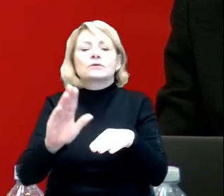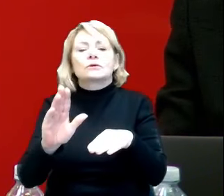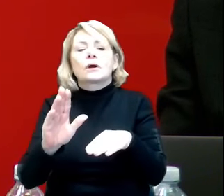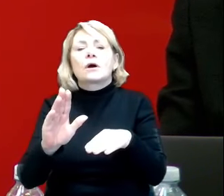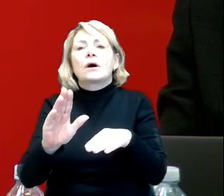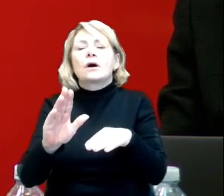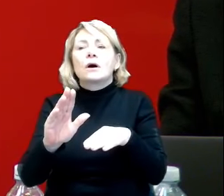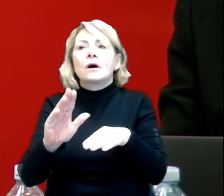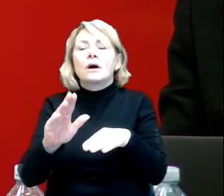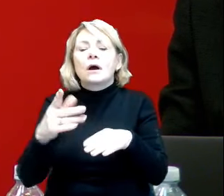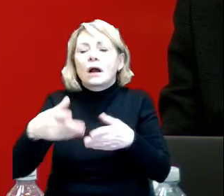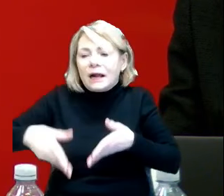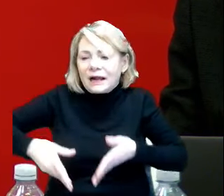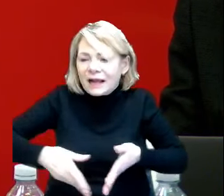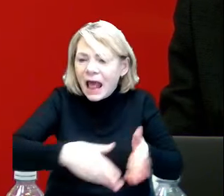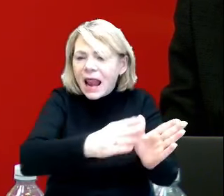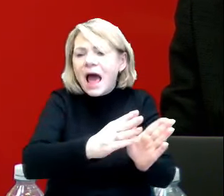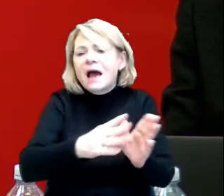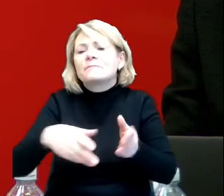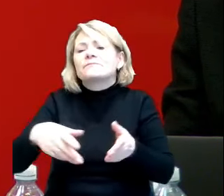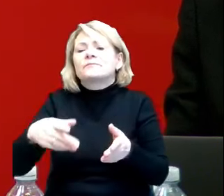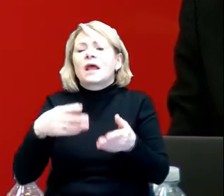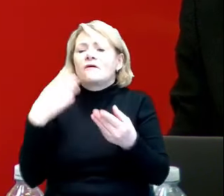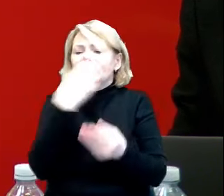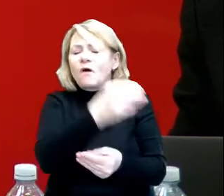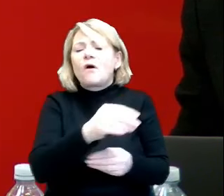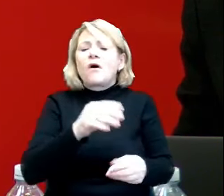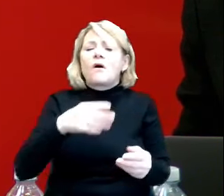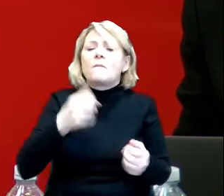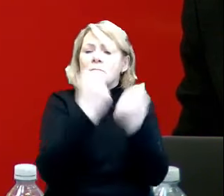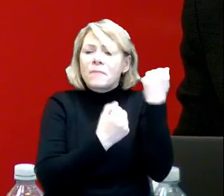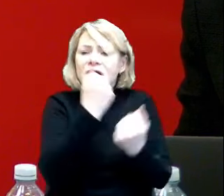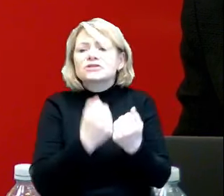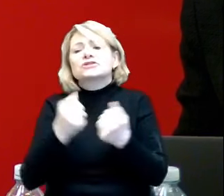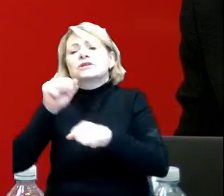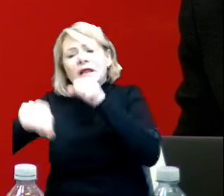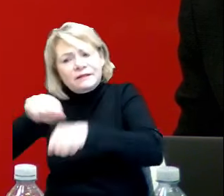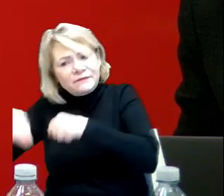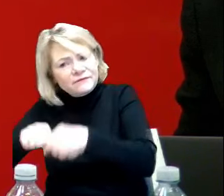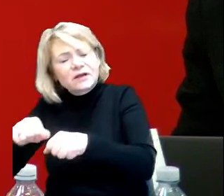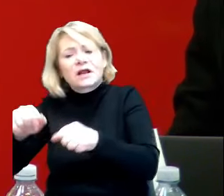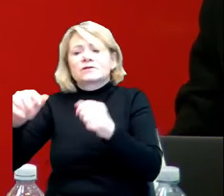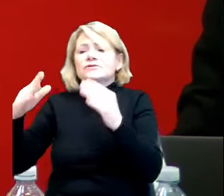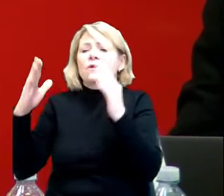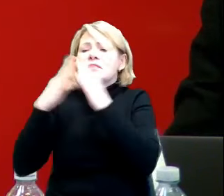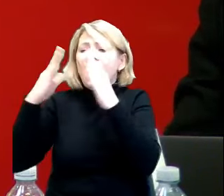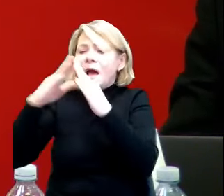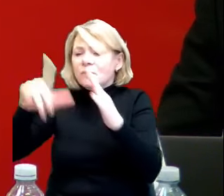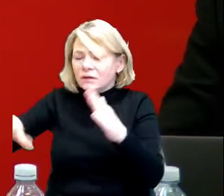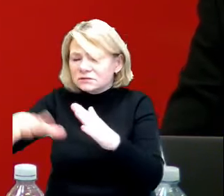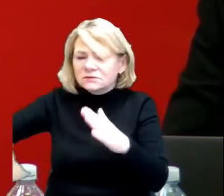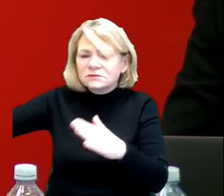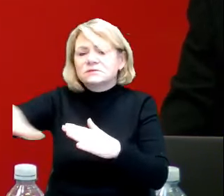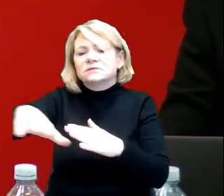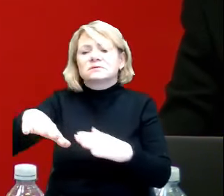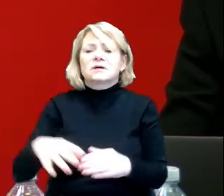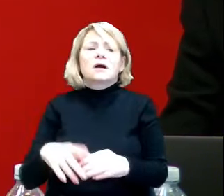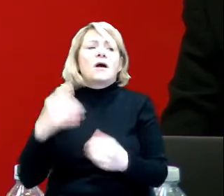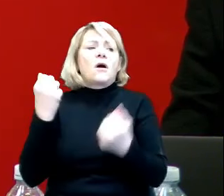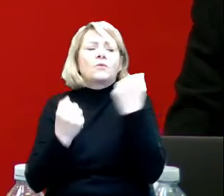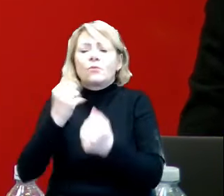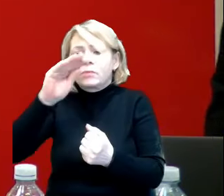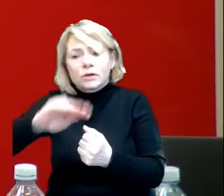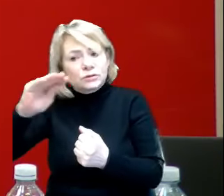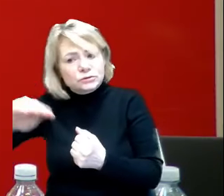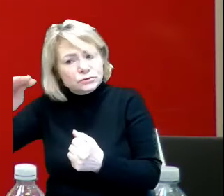reikšmės keliams ir gatvėms dviračių ir pėsčiųjų takams daugiabučių namų kiemų vidaus keliams gatvėms jų automobilių stovėjimo